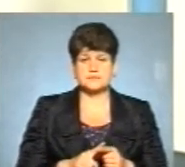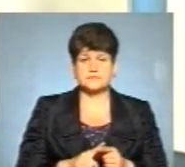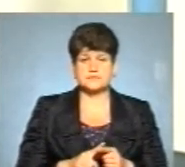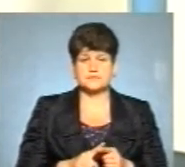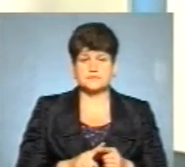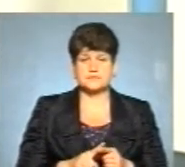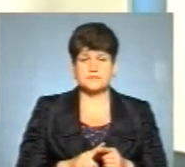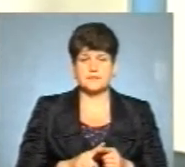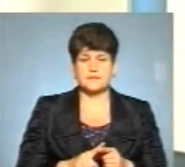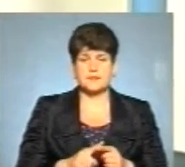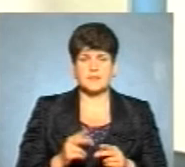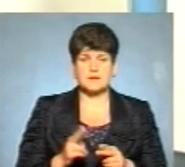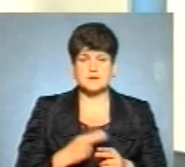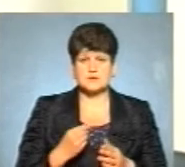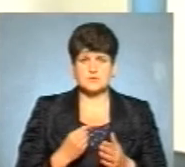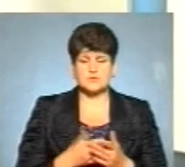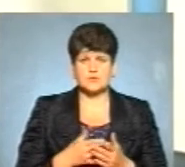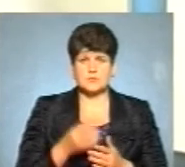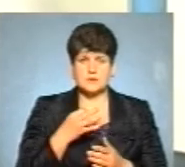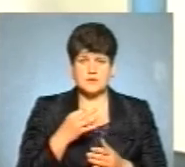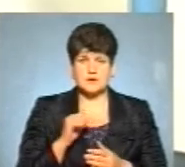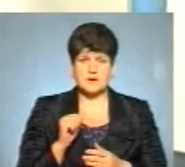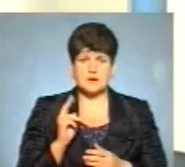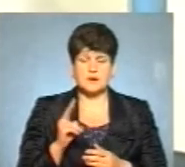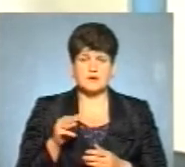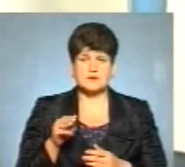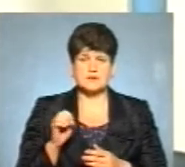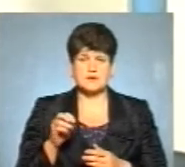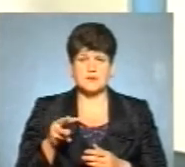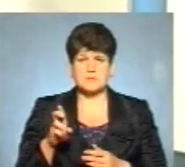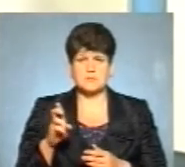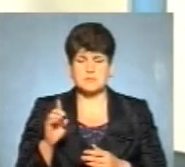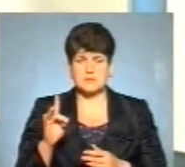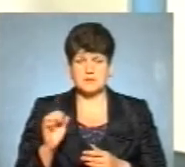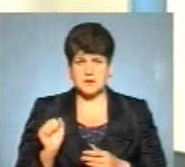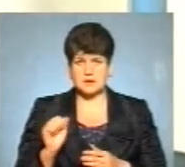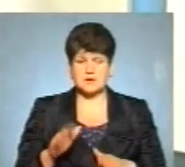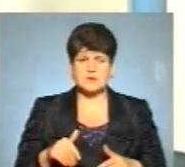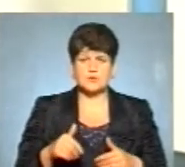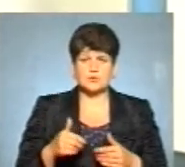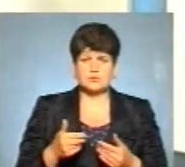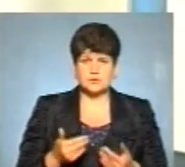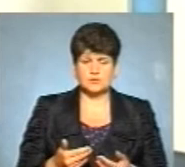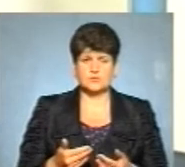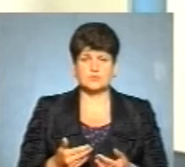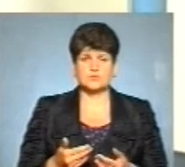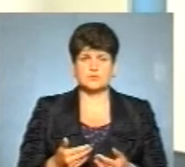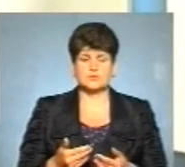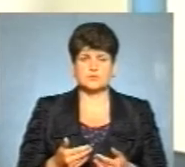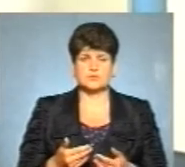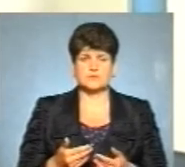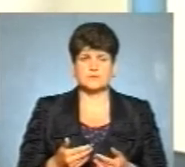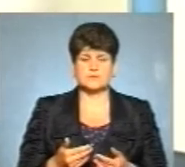без такого дороговартісного препарату, як Актембра, який рекомендується там відповідно до